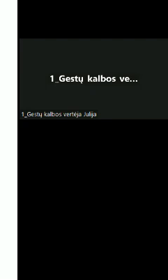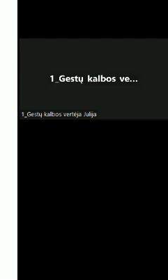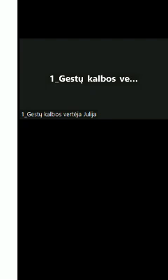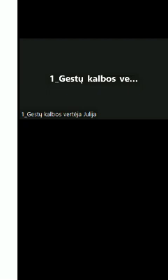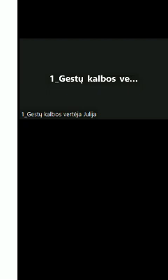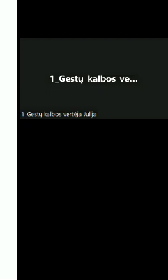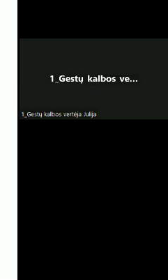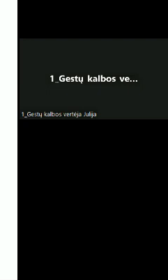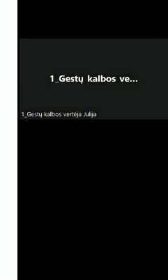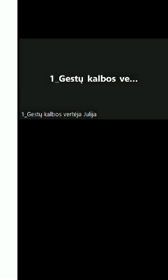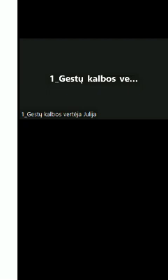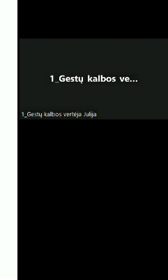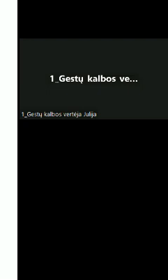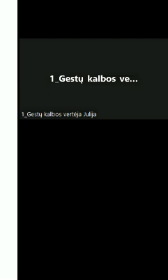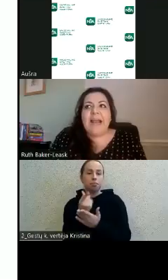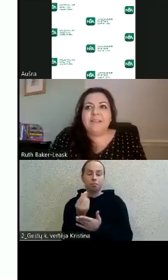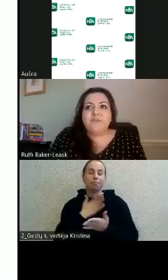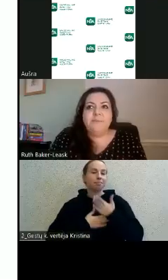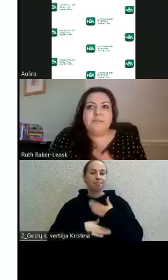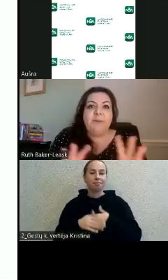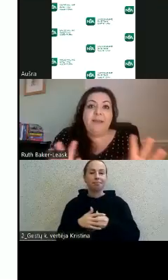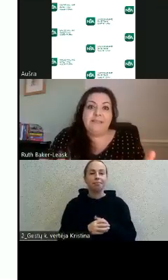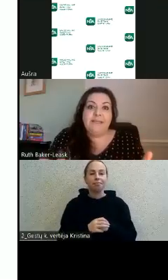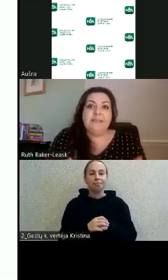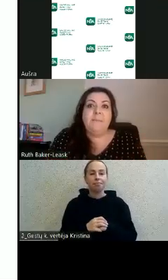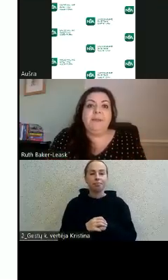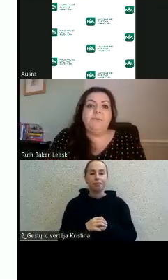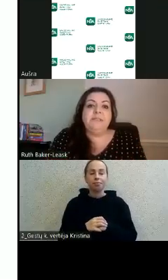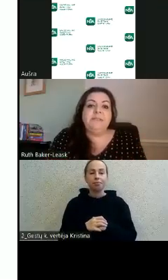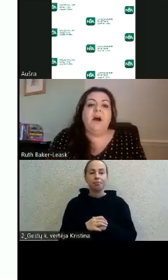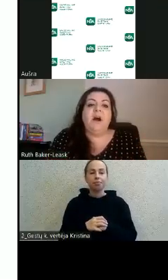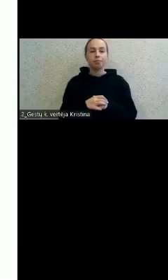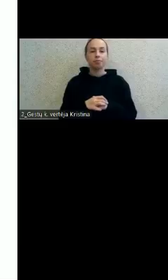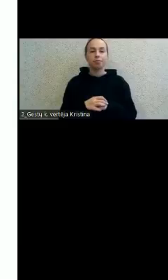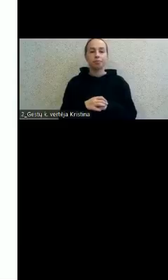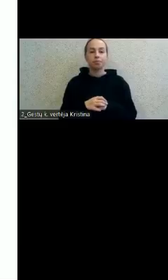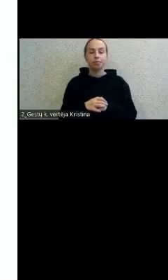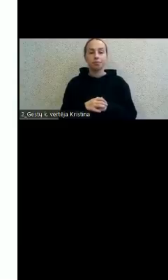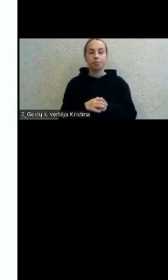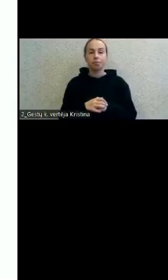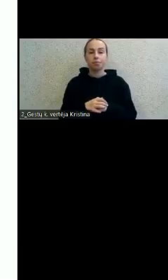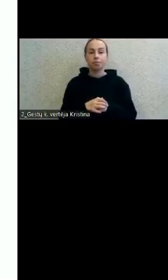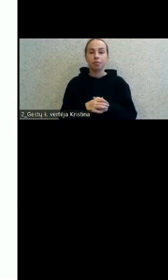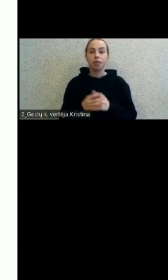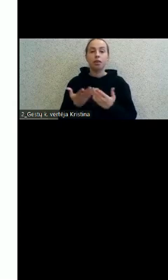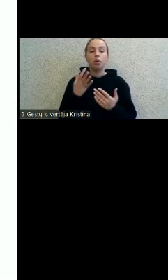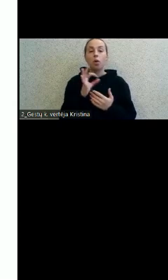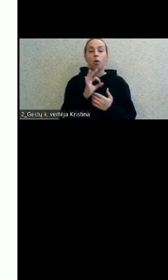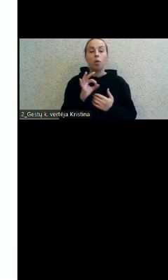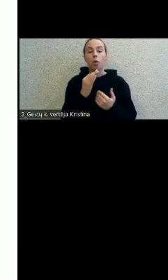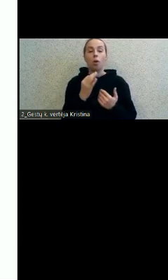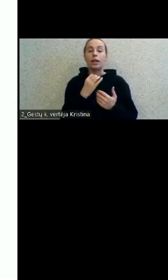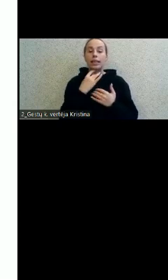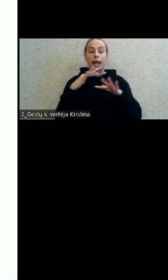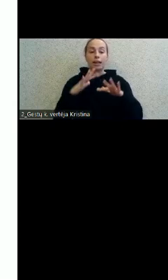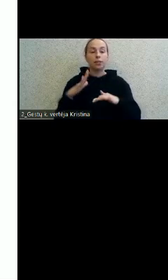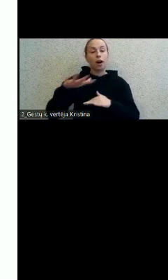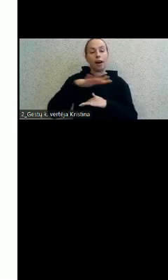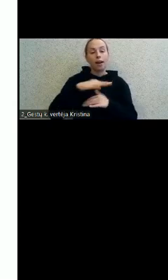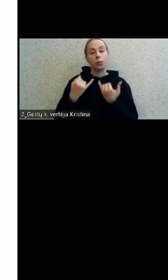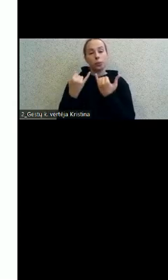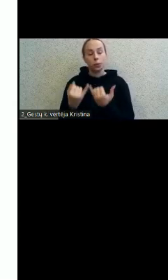ir tai teikia didelį malonumą. Taigi, erdvių klasėse sukūrimas, laiko